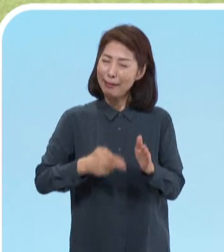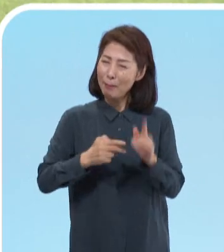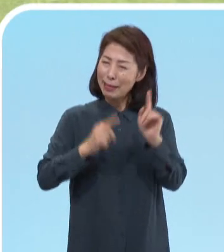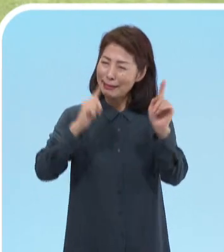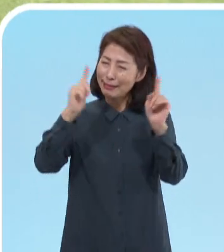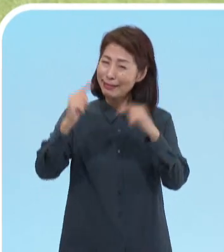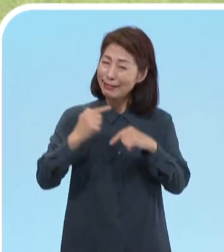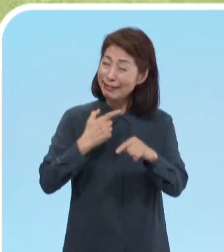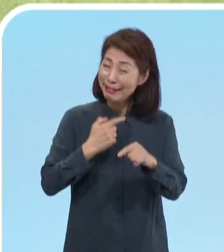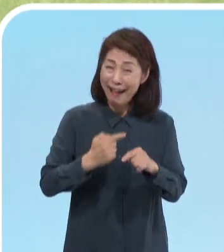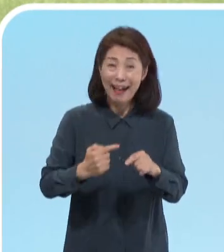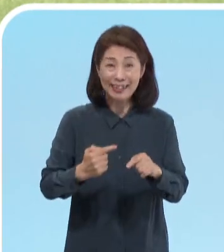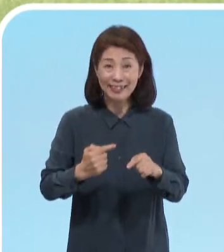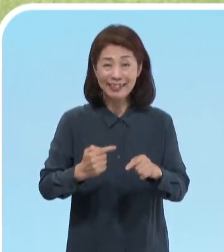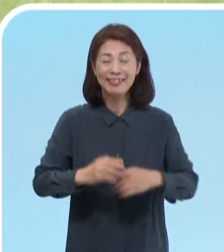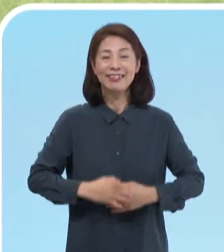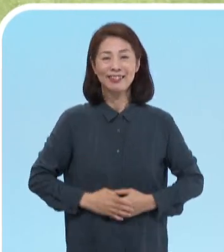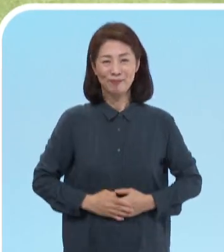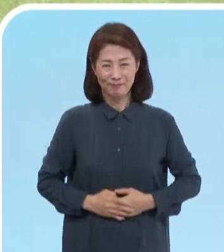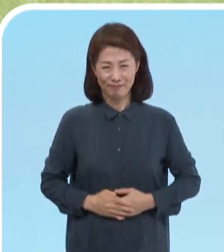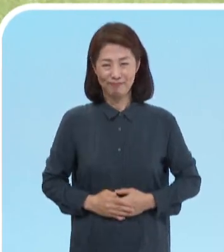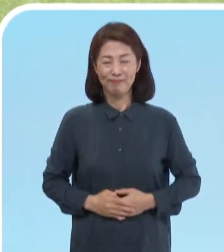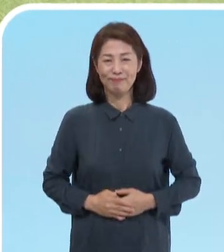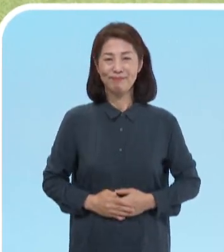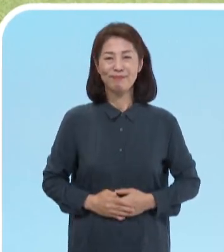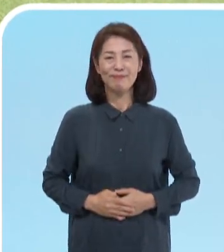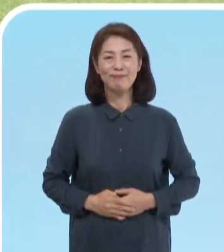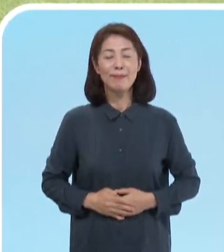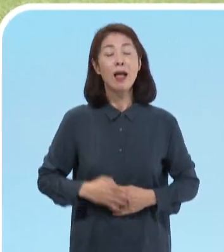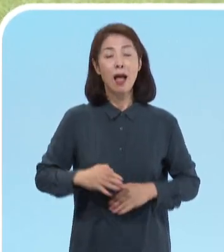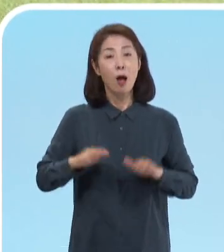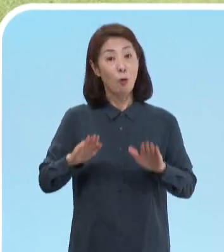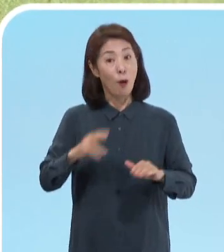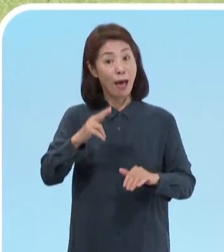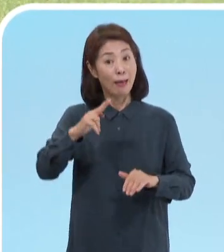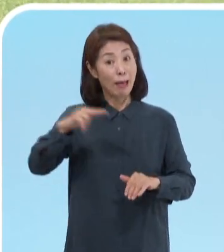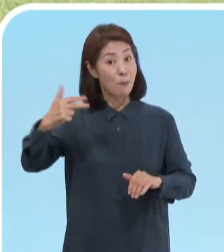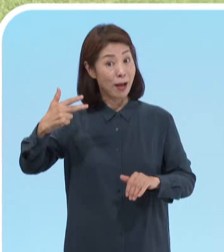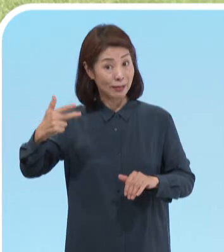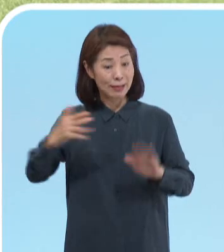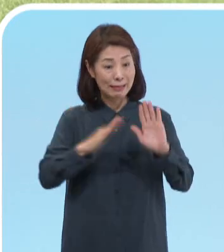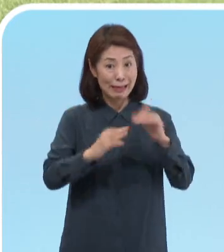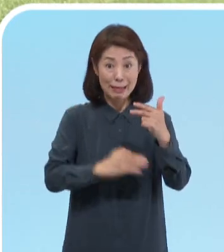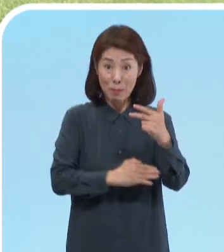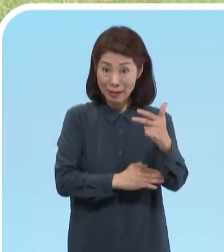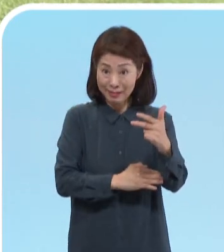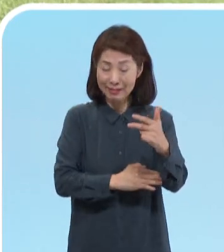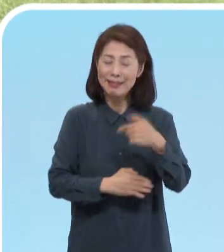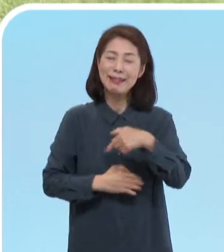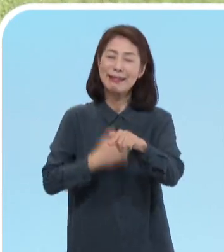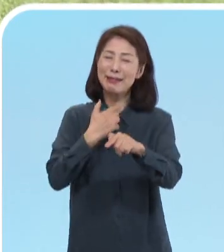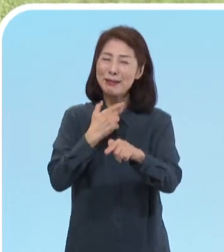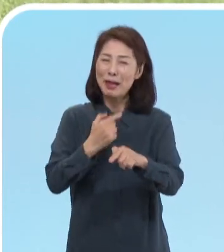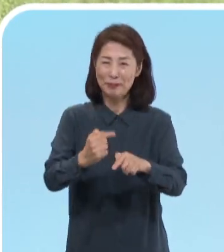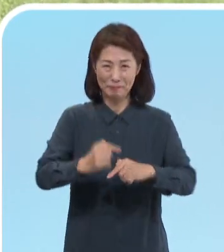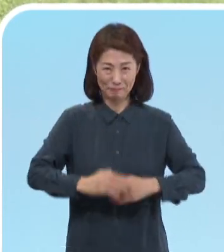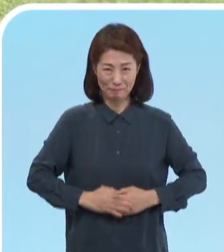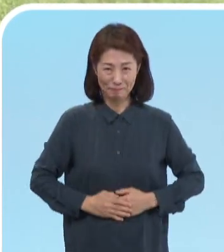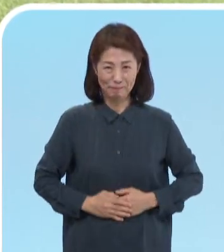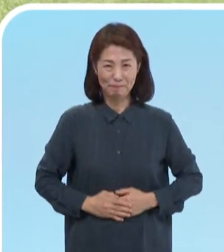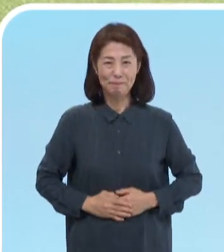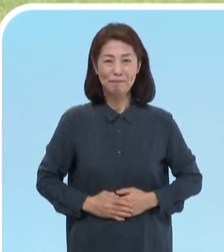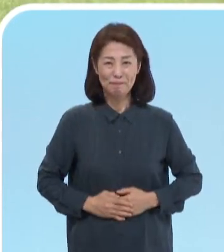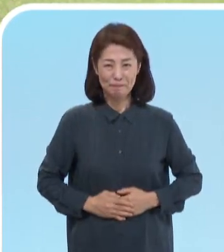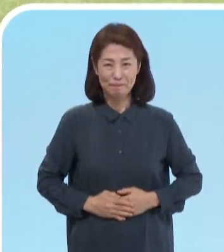に出たくなりますよね。ということで今回は丹波市と丹波高山市に行きたいと思います